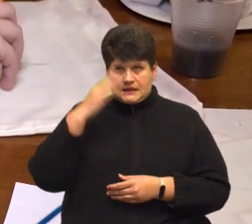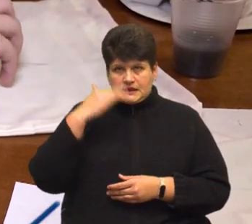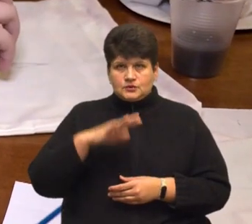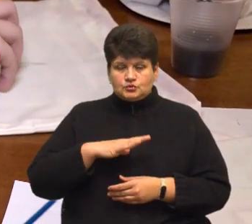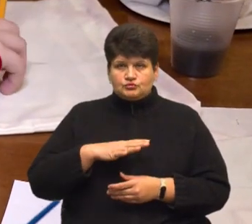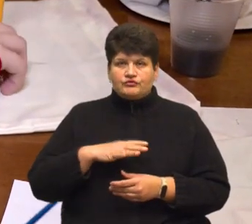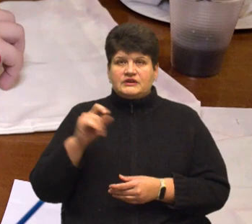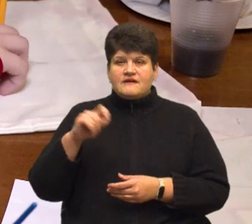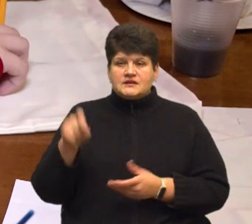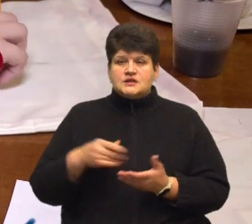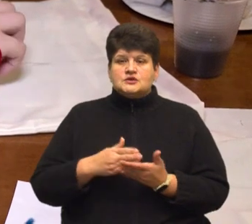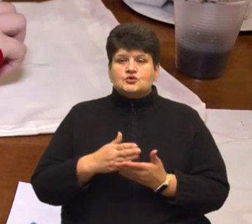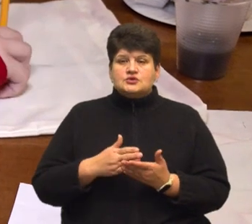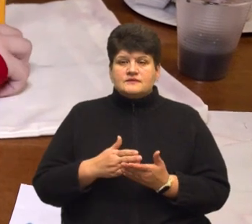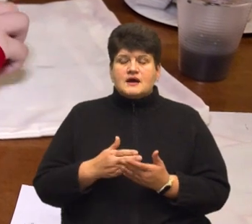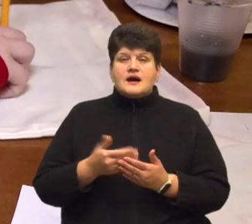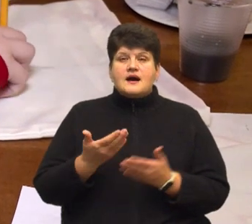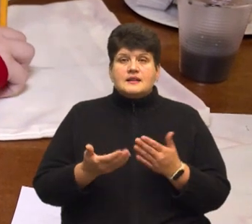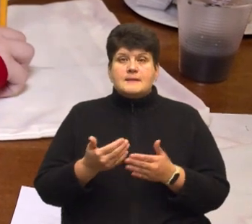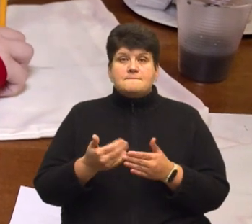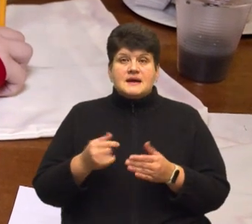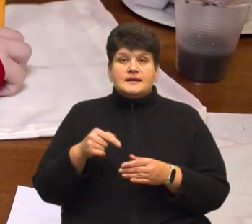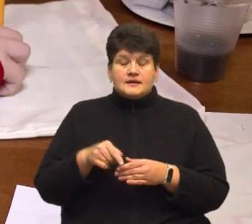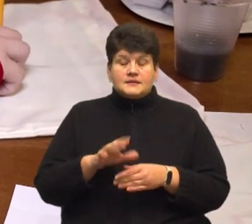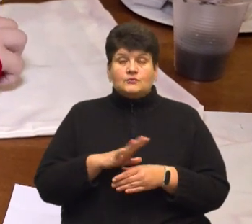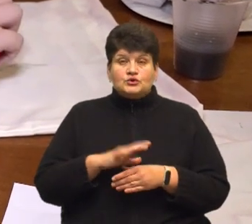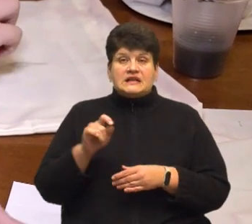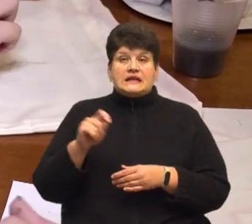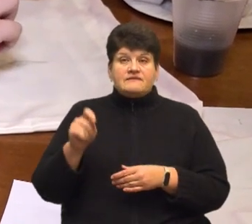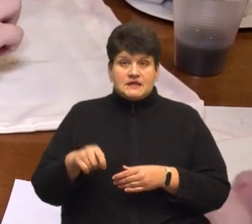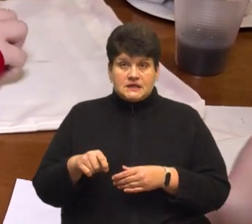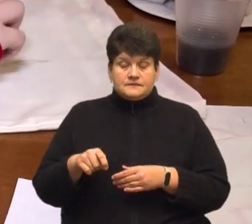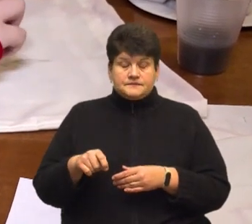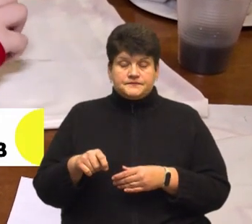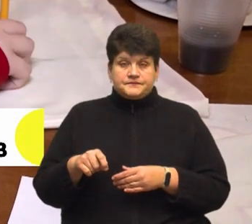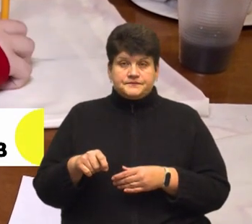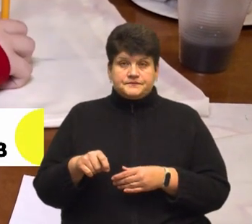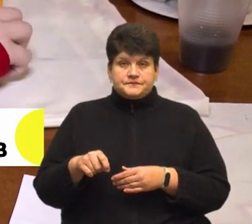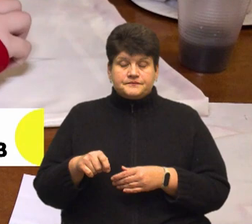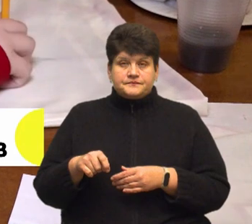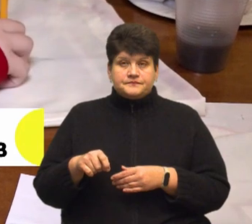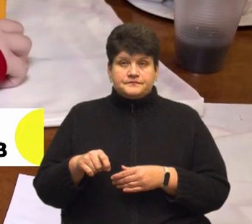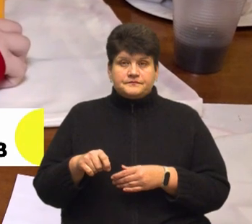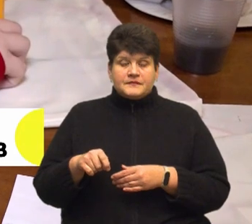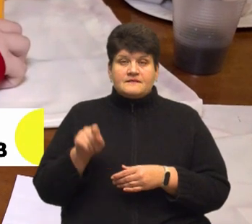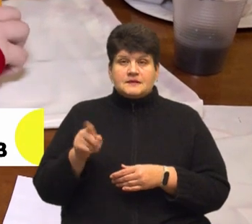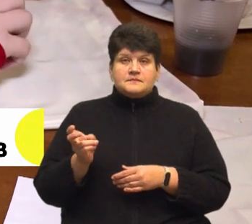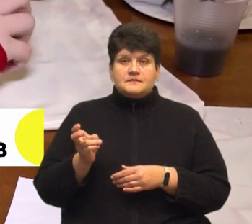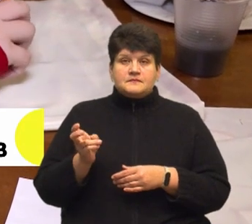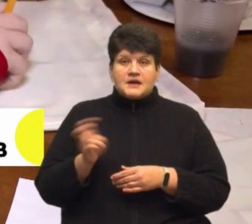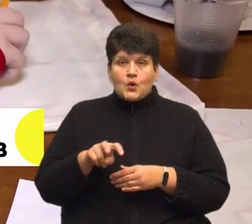служив Але перед тим як бути на війні приходив з